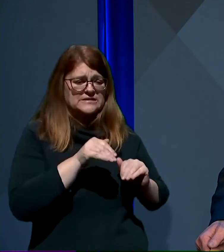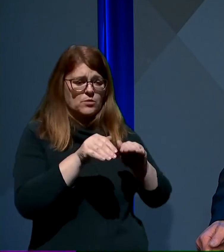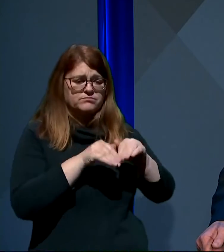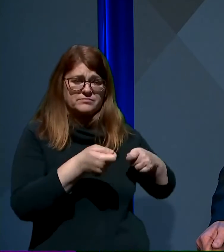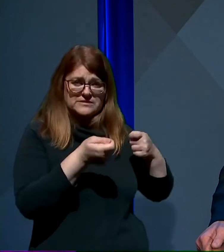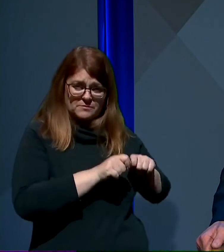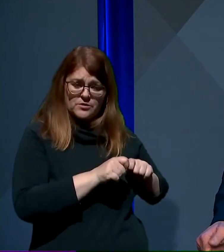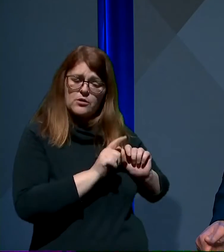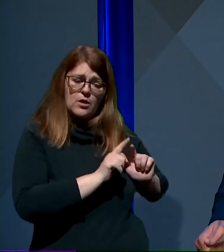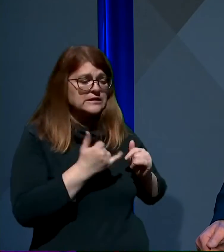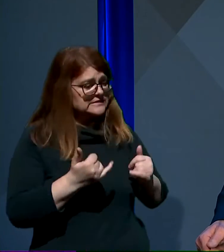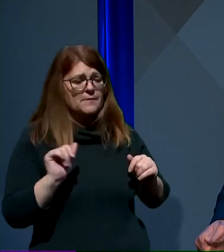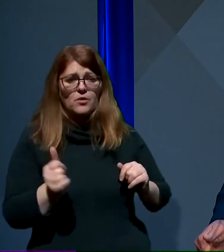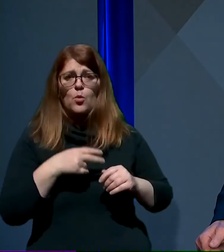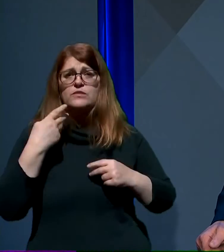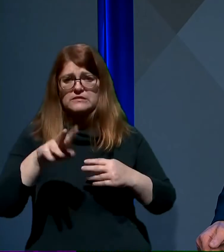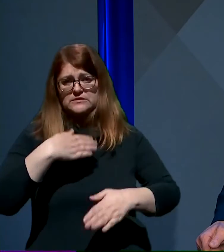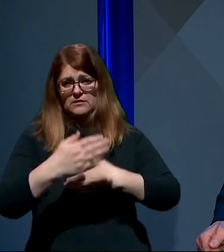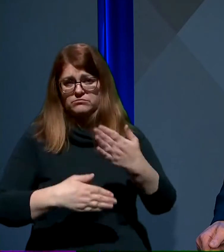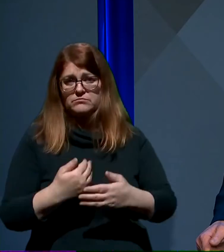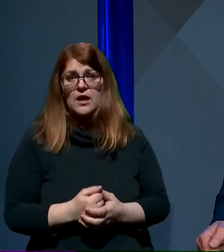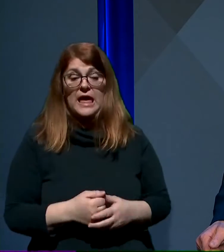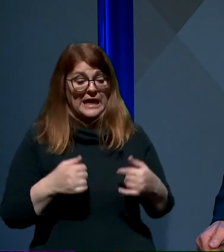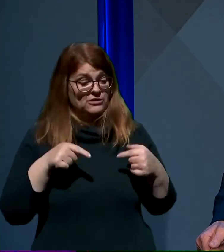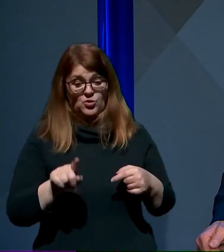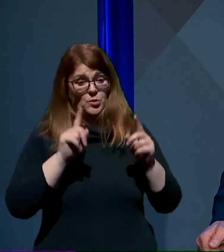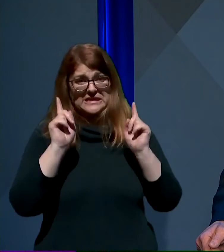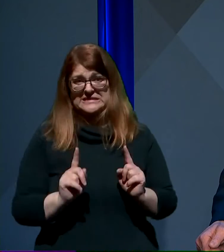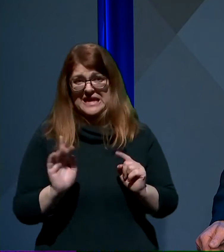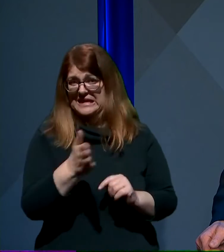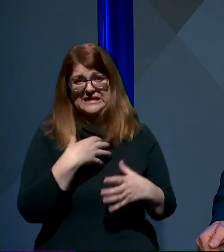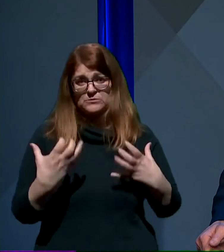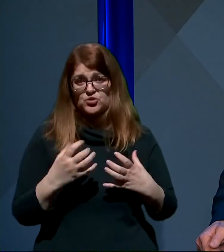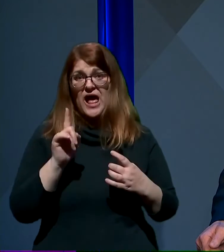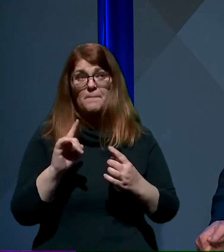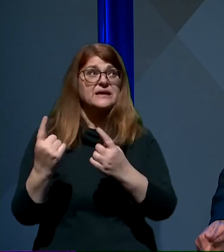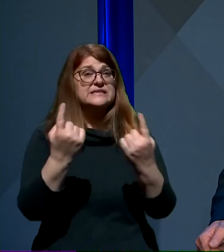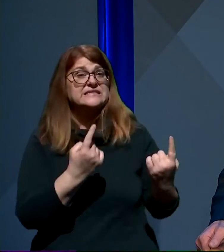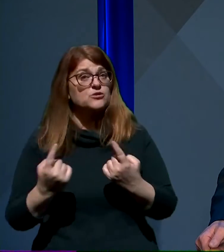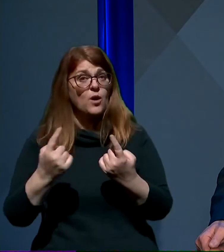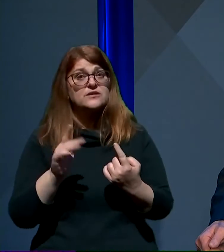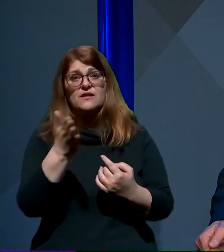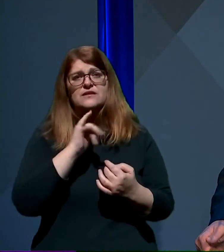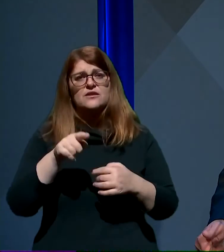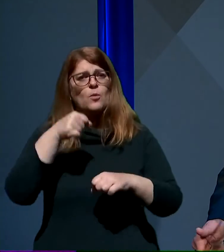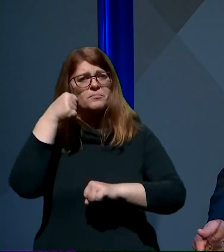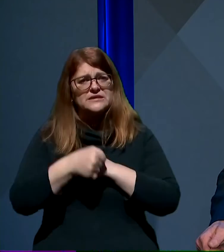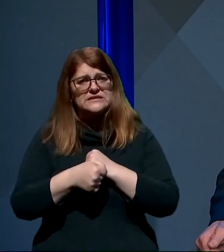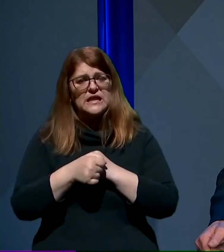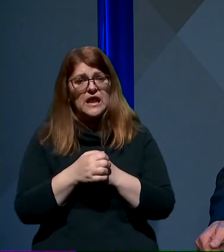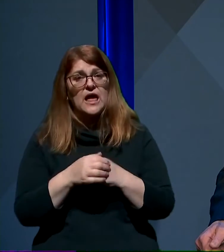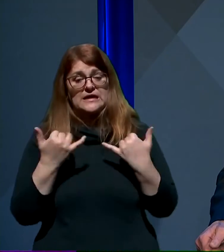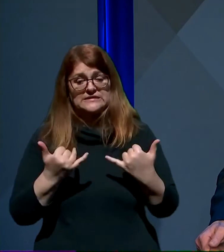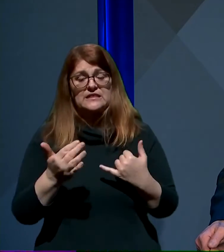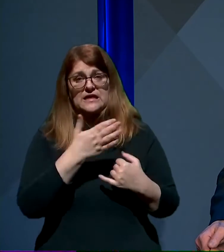počakati. To ni stanje, ki smo si ga želeli, vendar je situacija, ki nas je do tega pripeljala. Do sedaj smo